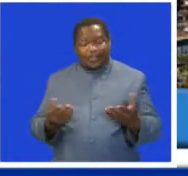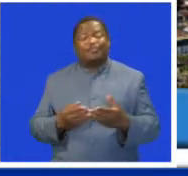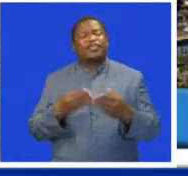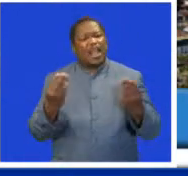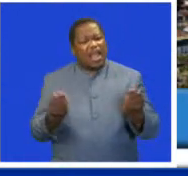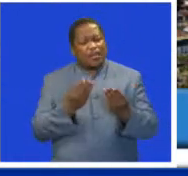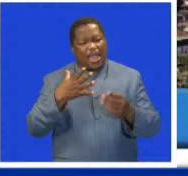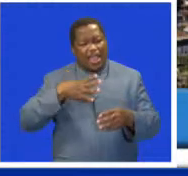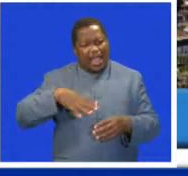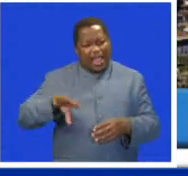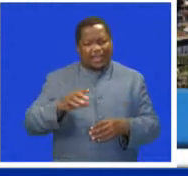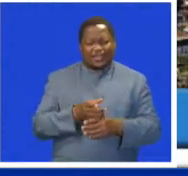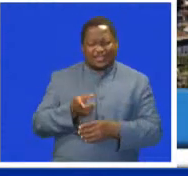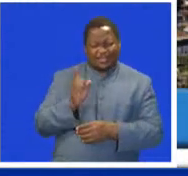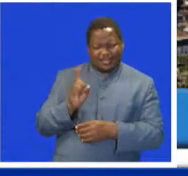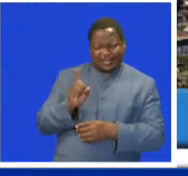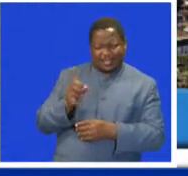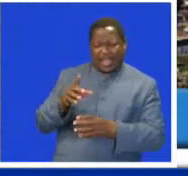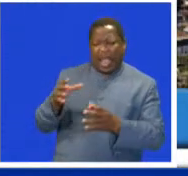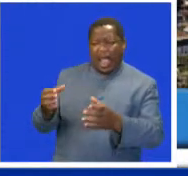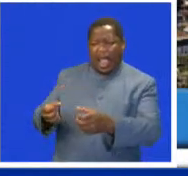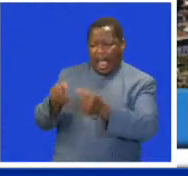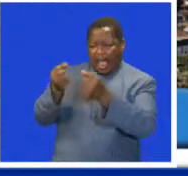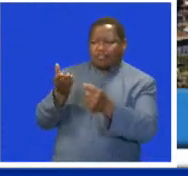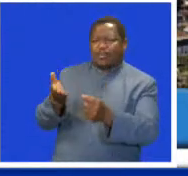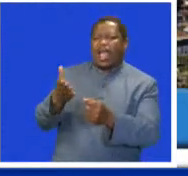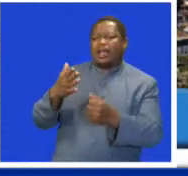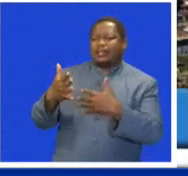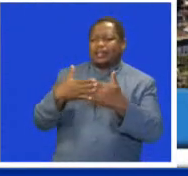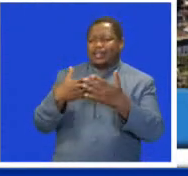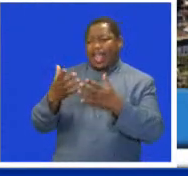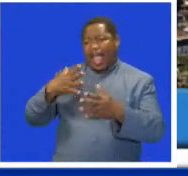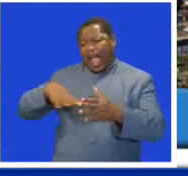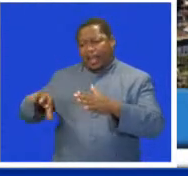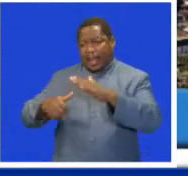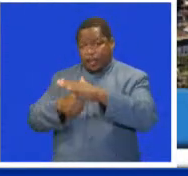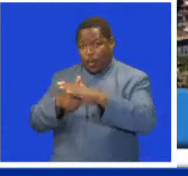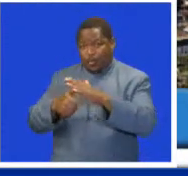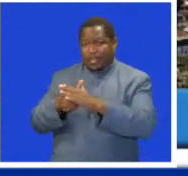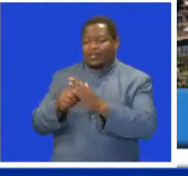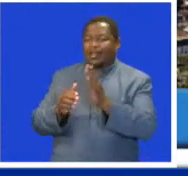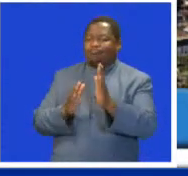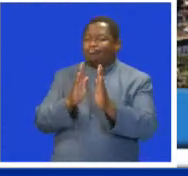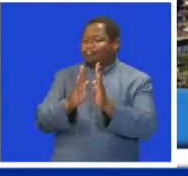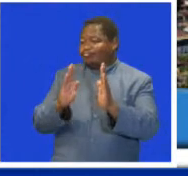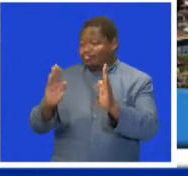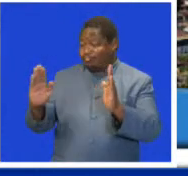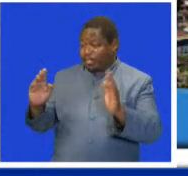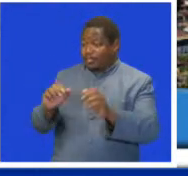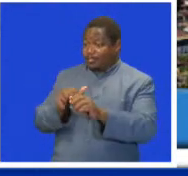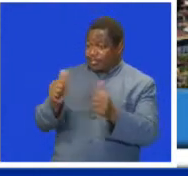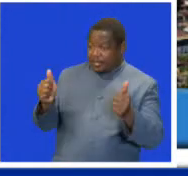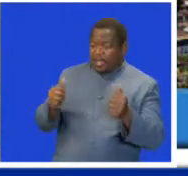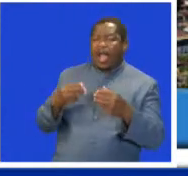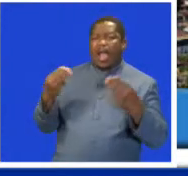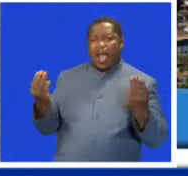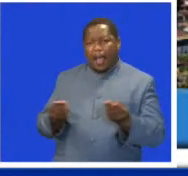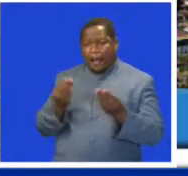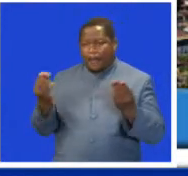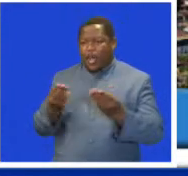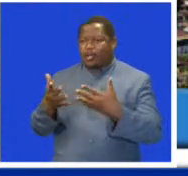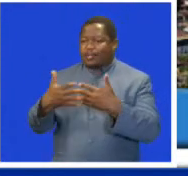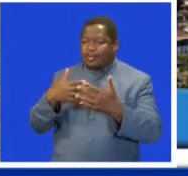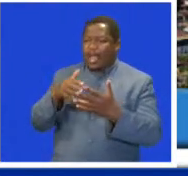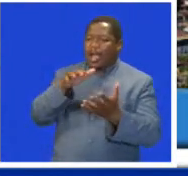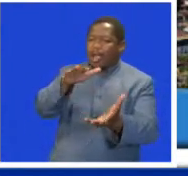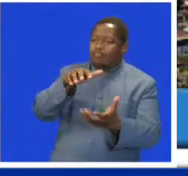ukuthi mhlawumbe le ndzebe beyibekwe naletinye tintfo letimcoka kulela live, so kwathi nabathatha labo labathethe bathatha